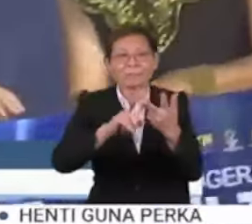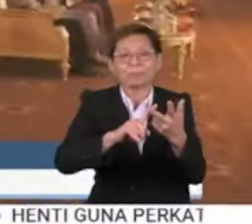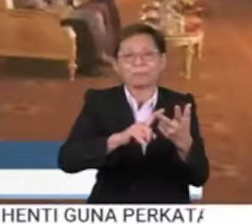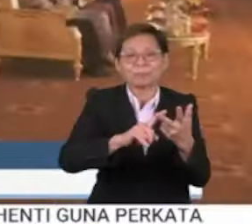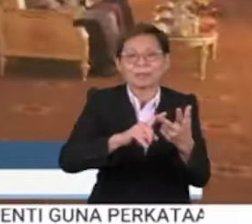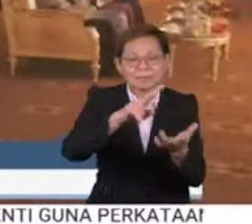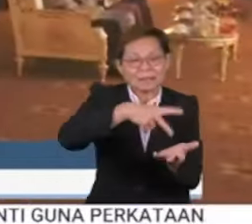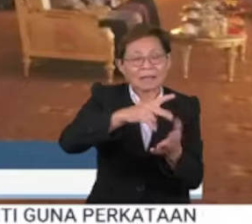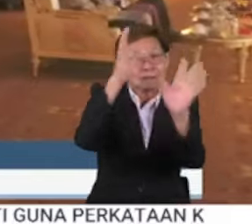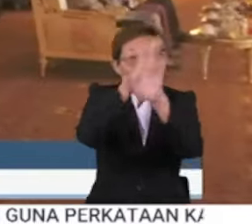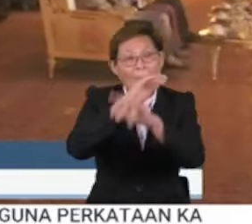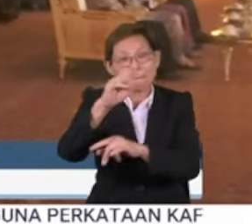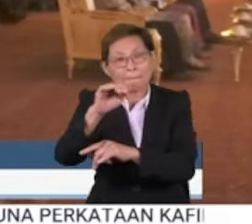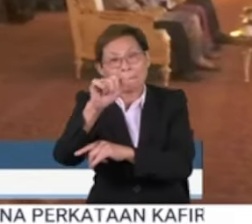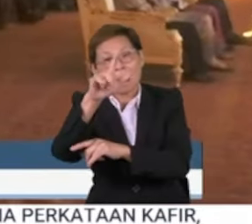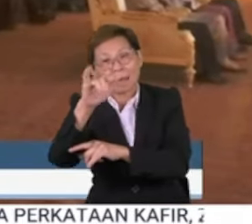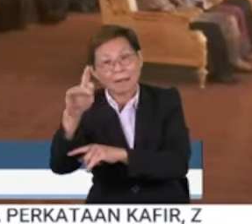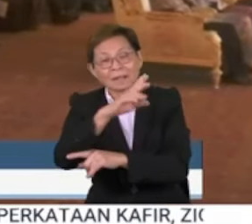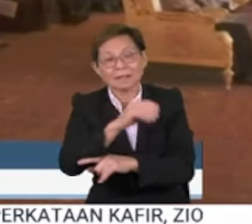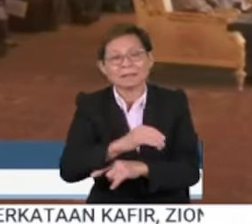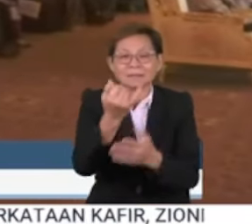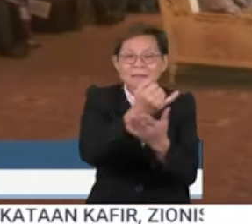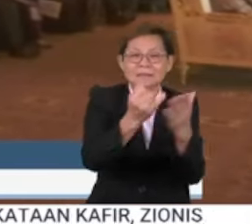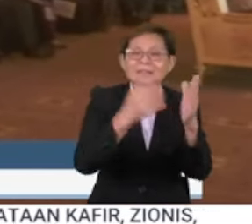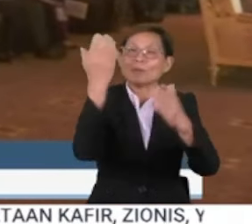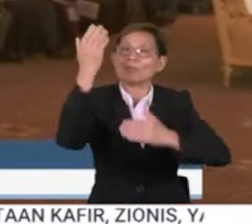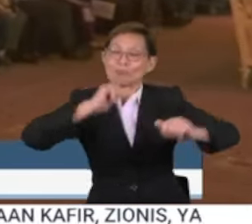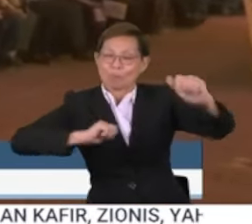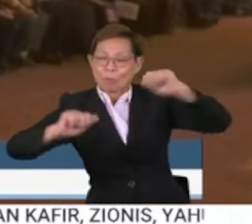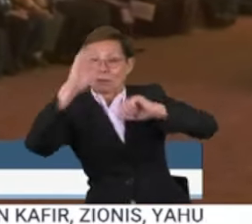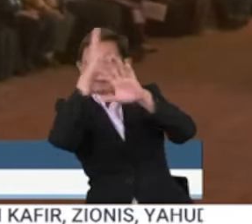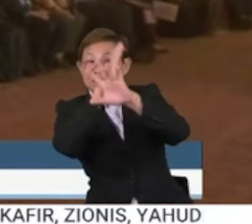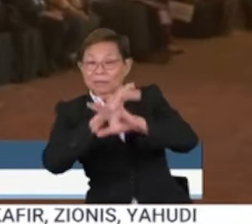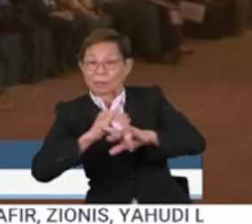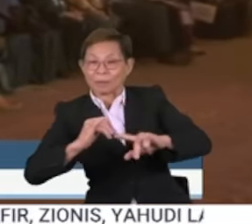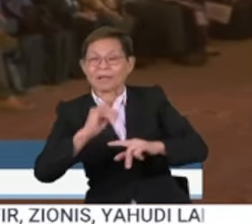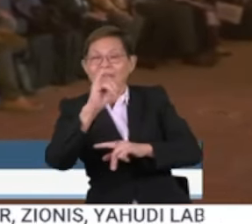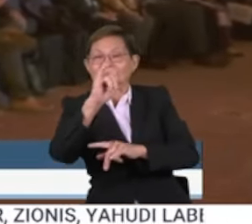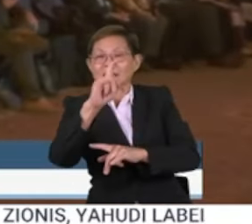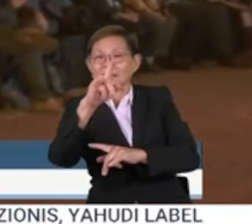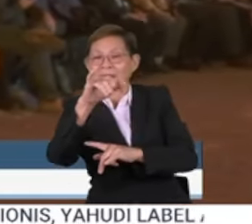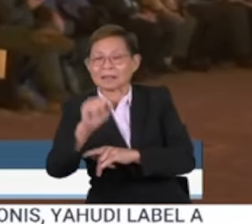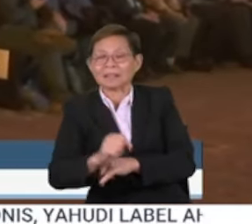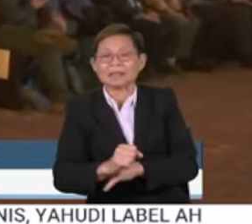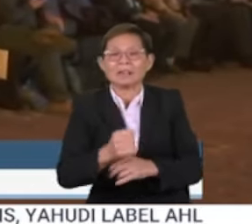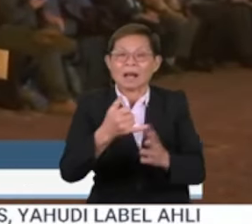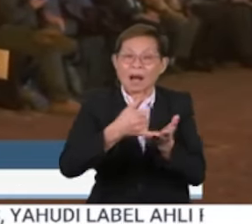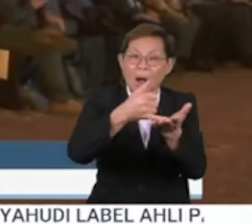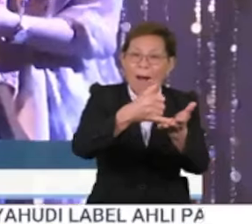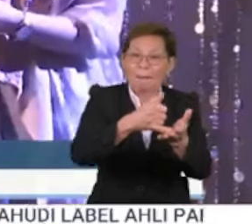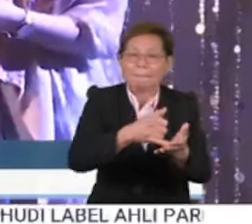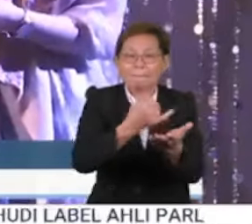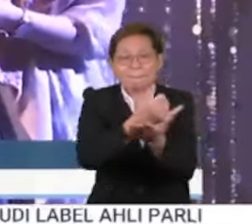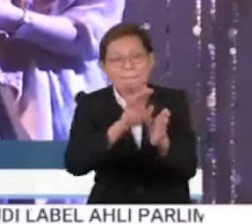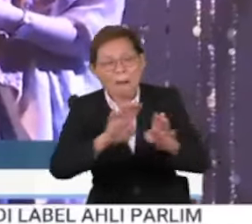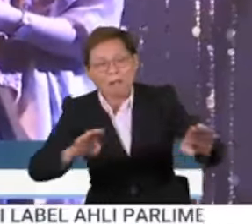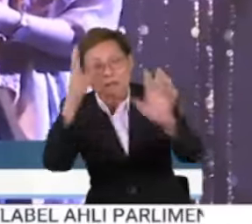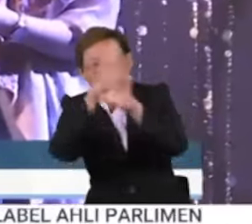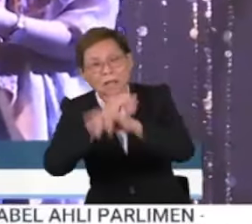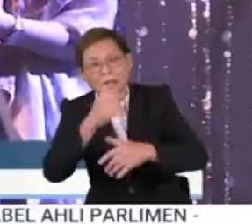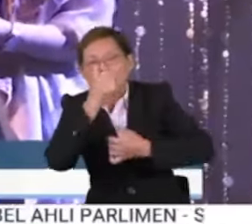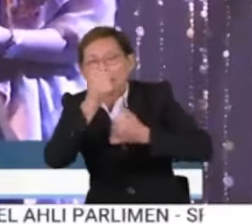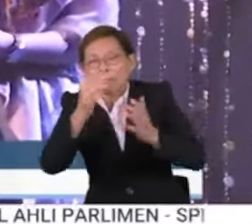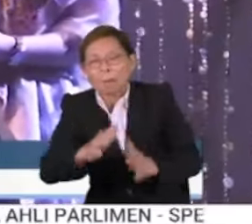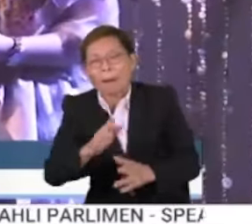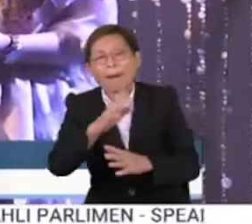Tari Sarawak, Malik Hassan, Anugerah Seni Teater Sarawak, Dr. Sa'i Idris, Anugerah Seni Perbahasa Sarawak, selain Kelab